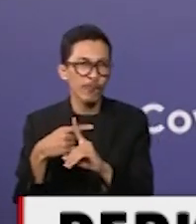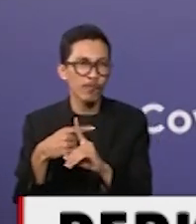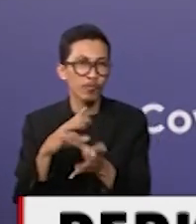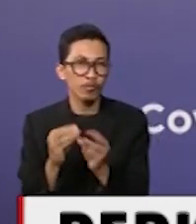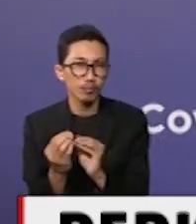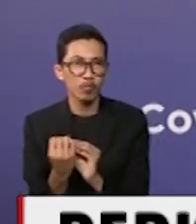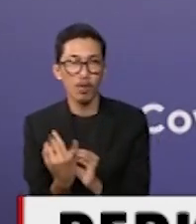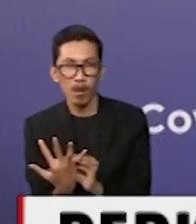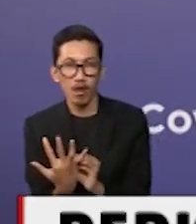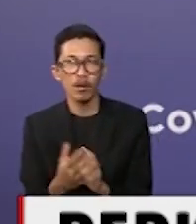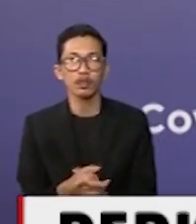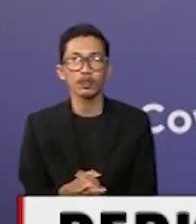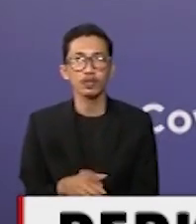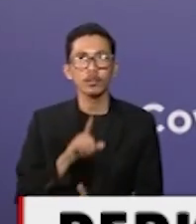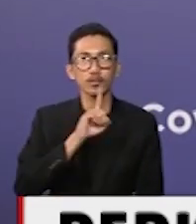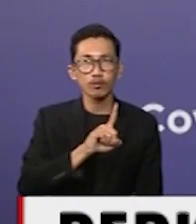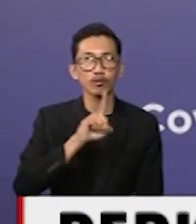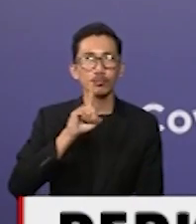sebanyak 1.113